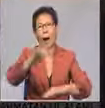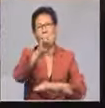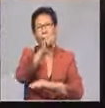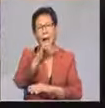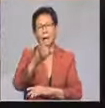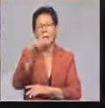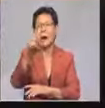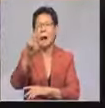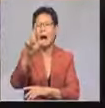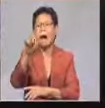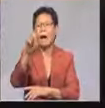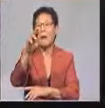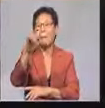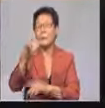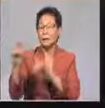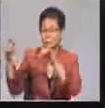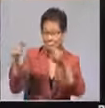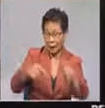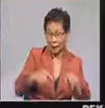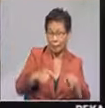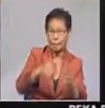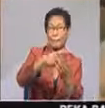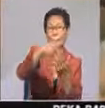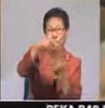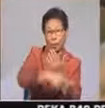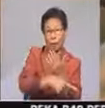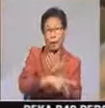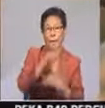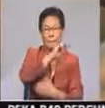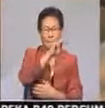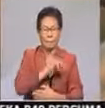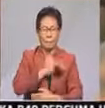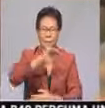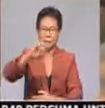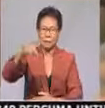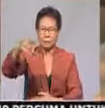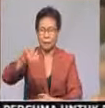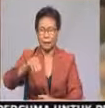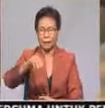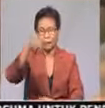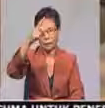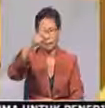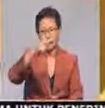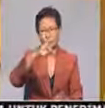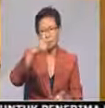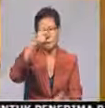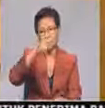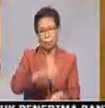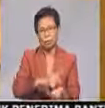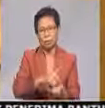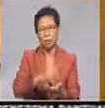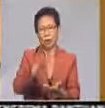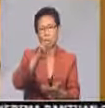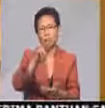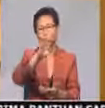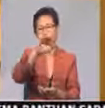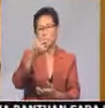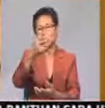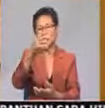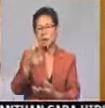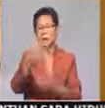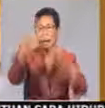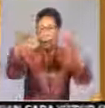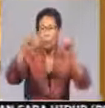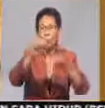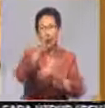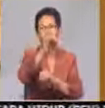alamin. Hadir sama pada program di Sepang Selangor itu ialah Menteri di Jabatan Perdana Menteri Datuk Seri Dr. Mujahid Yusof Rawa dan Yang di-Pertua